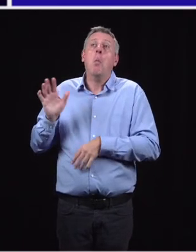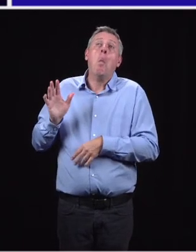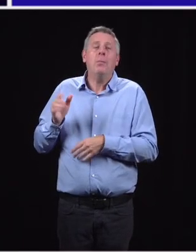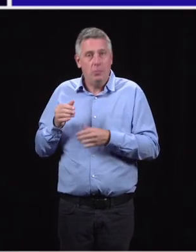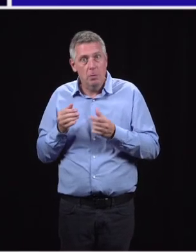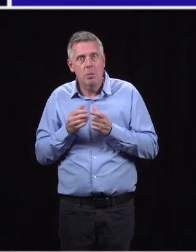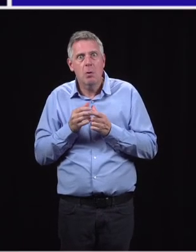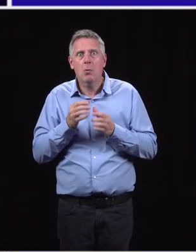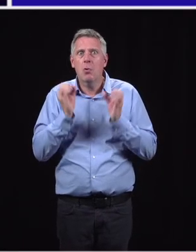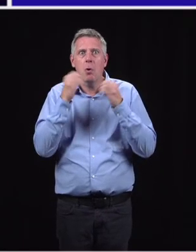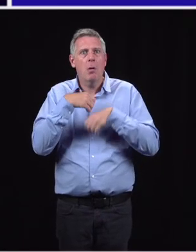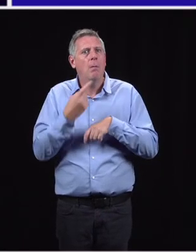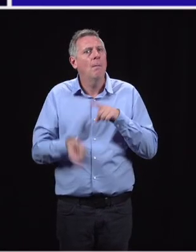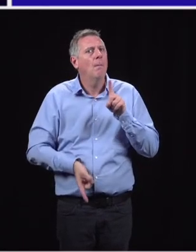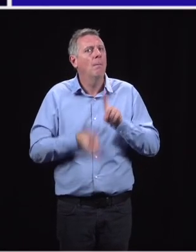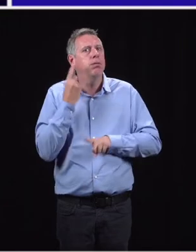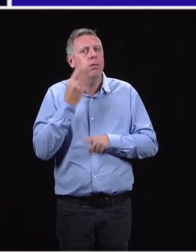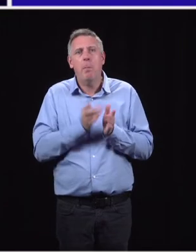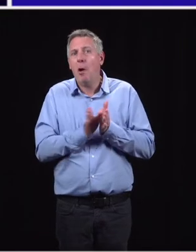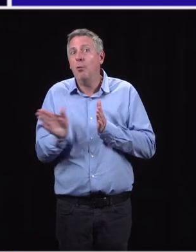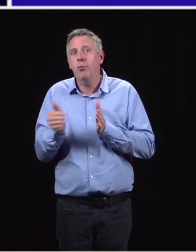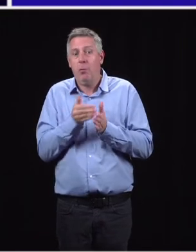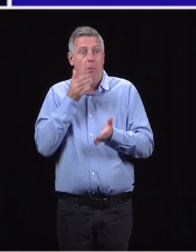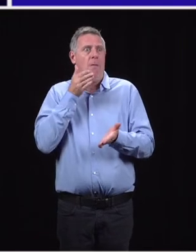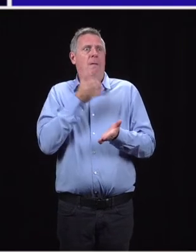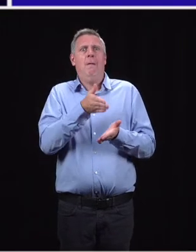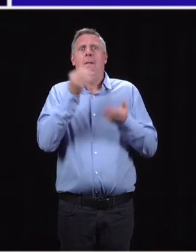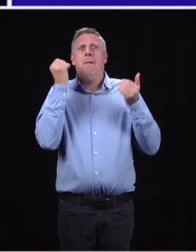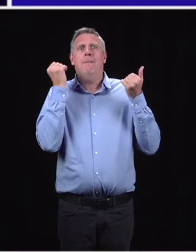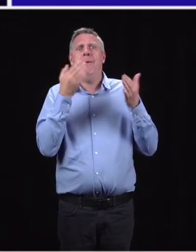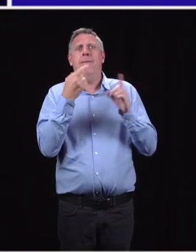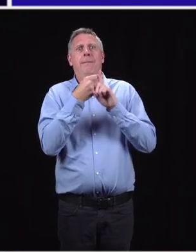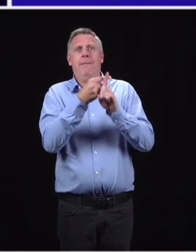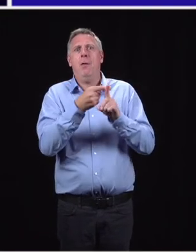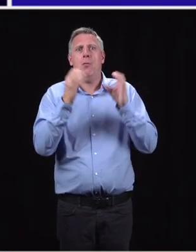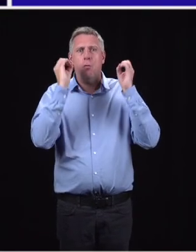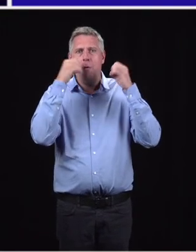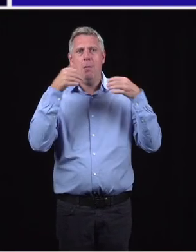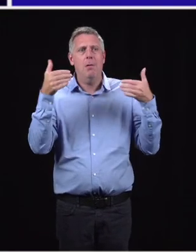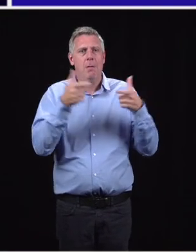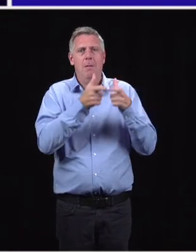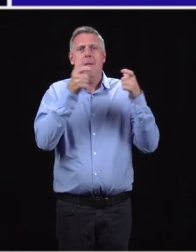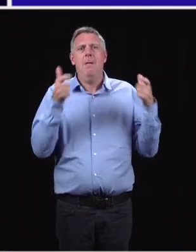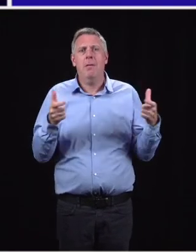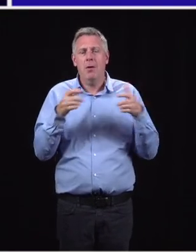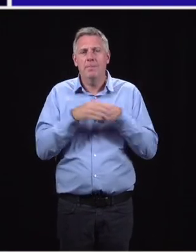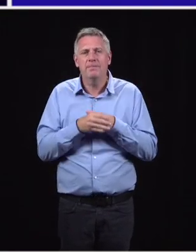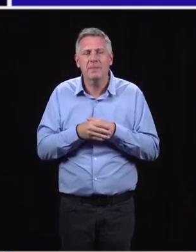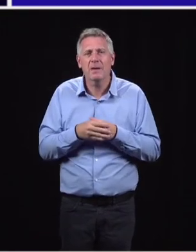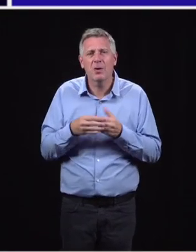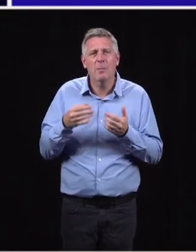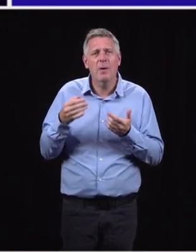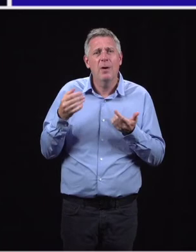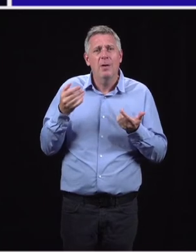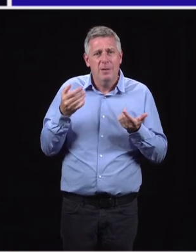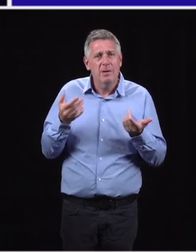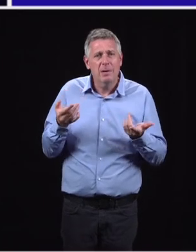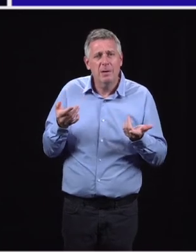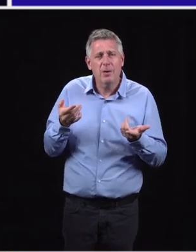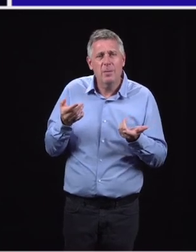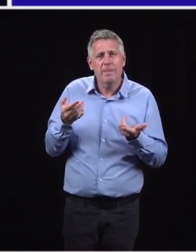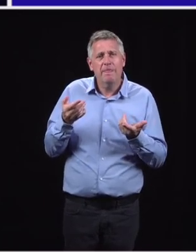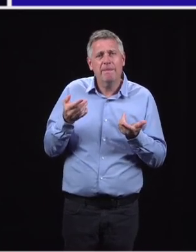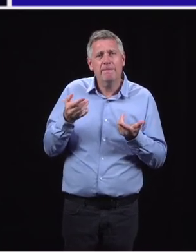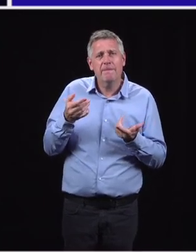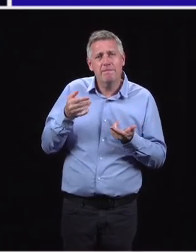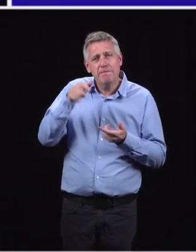partie des incontournables c'est important de dire qu'il y a plein d'autres partenaires aussi derrière cette aventure tu peux en citer quelques-uns et au pire je la complète ouais tout à fait c'est